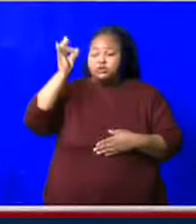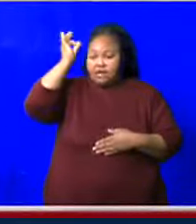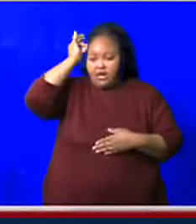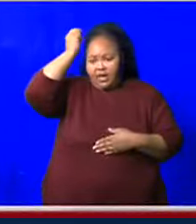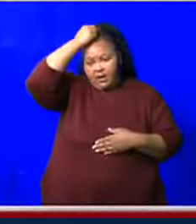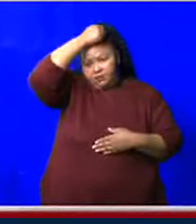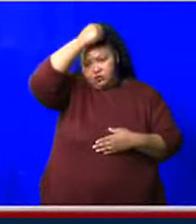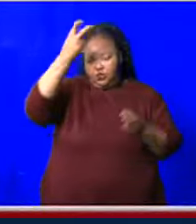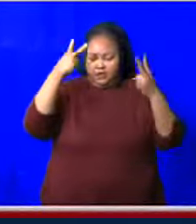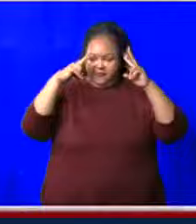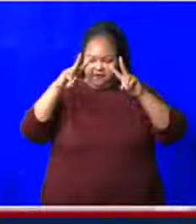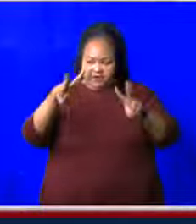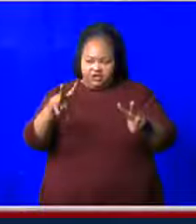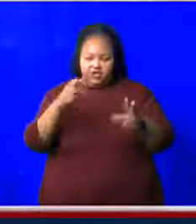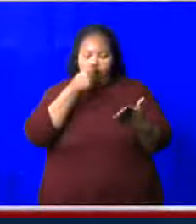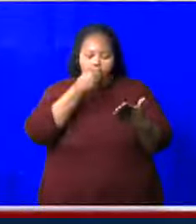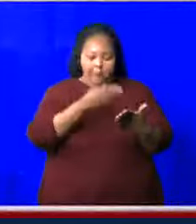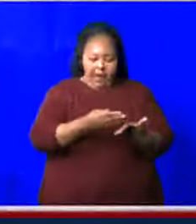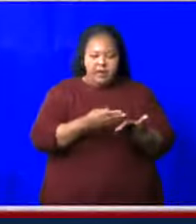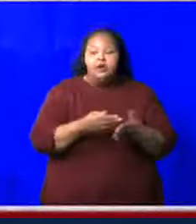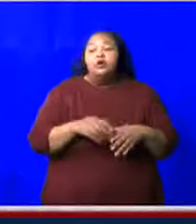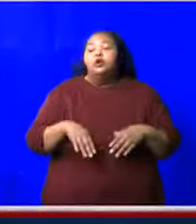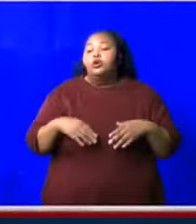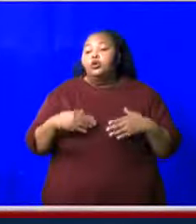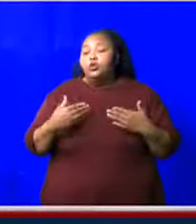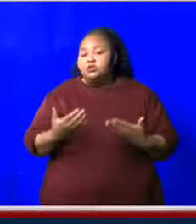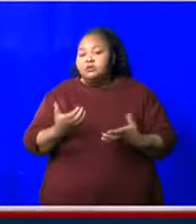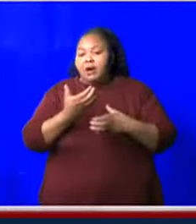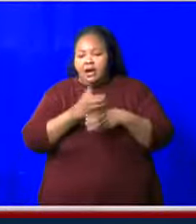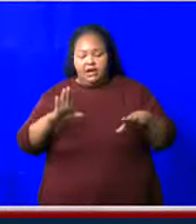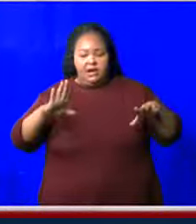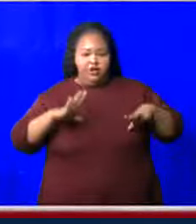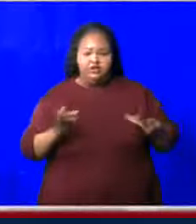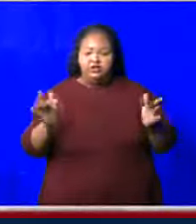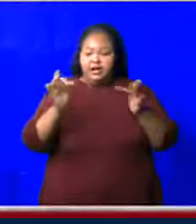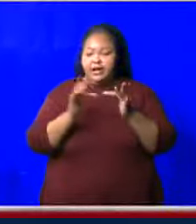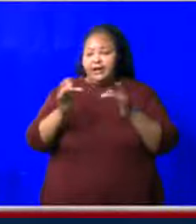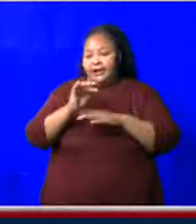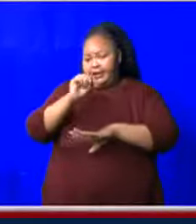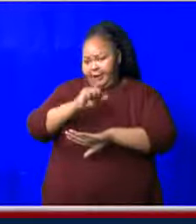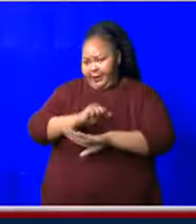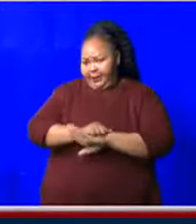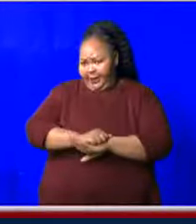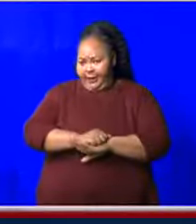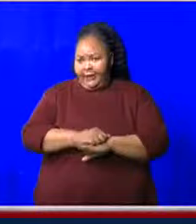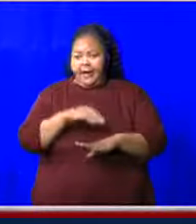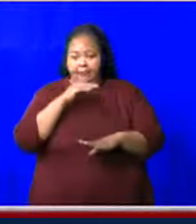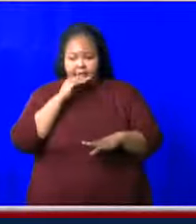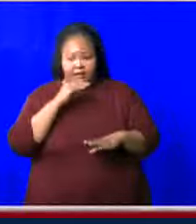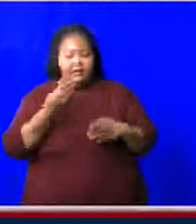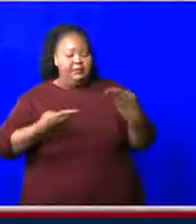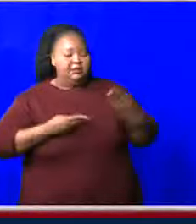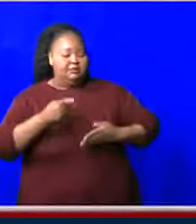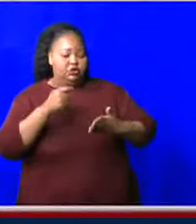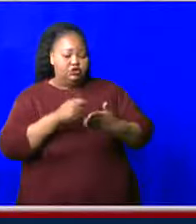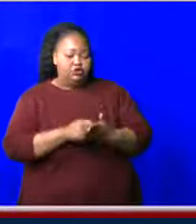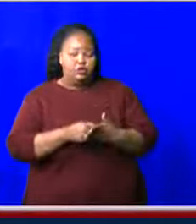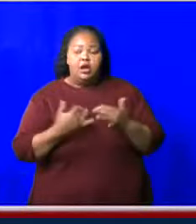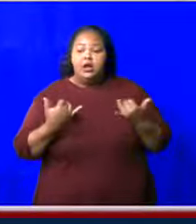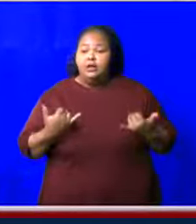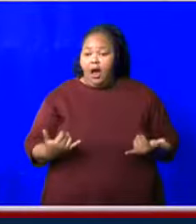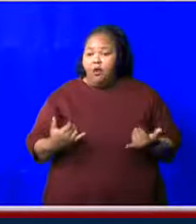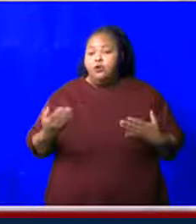phecelezi the first world ithene yonake iEswatini Meat Industries lokuvula ikhasi lelisha ekusebenzeni kwale nkampani